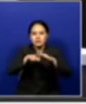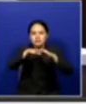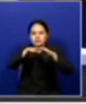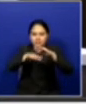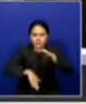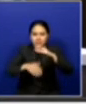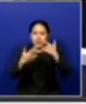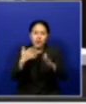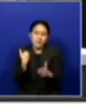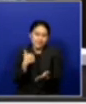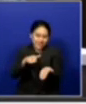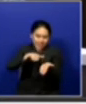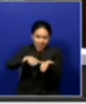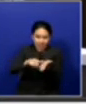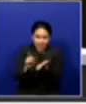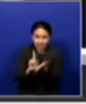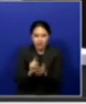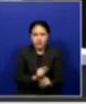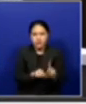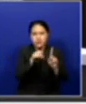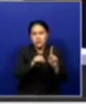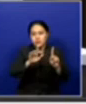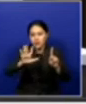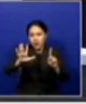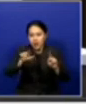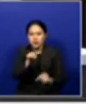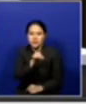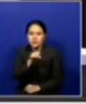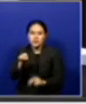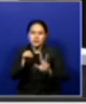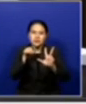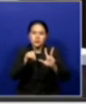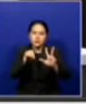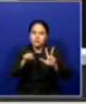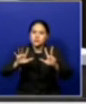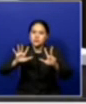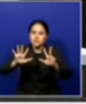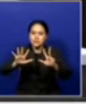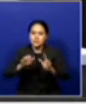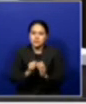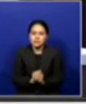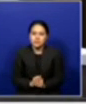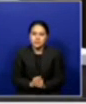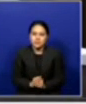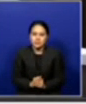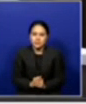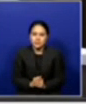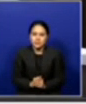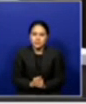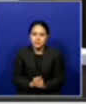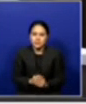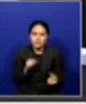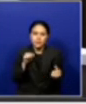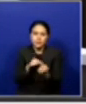เอาว่าให้ 1.5 ถึง 3.5 ของยอดงบประมาณเป็นสัดส่วนรายลักษ